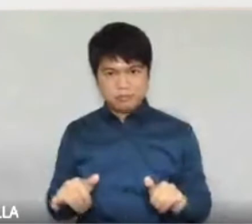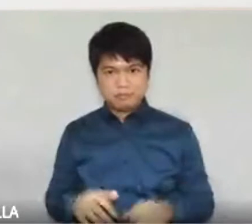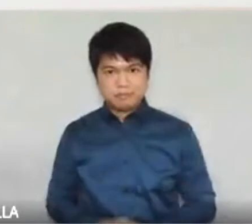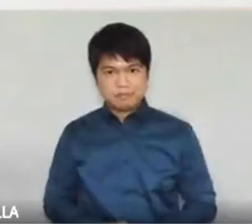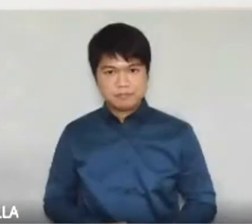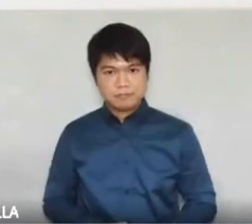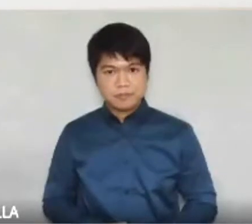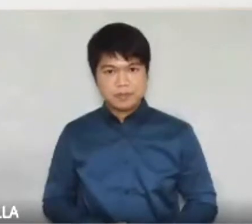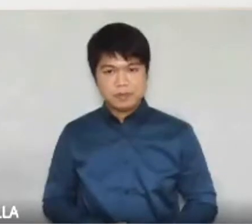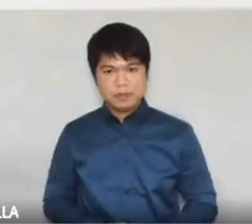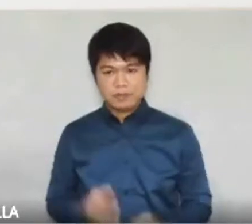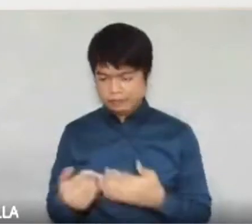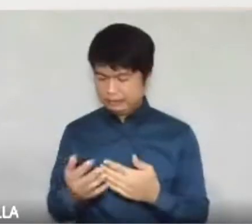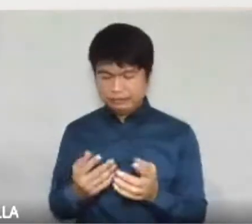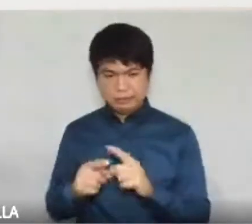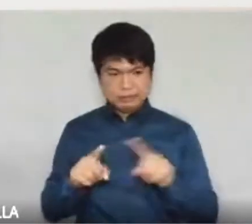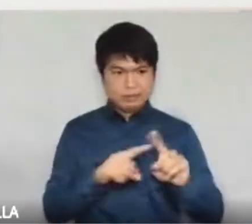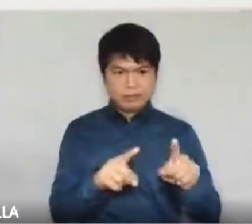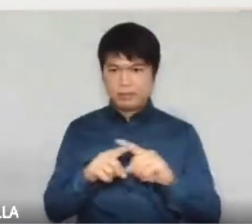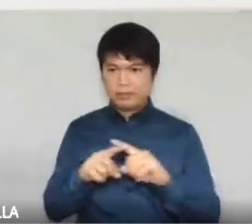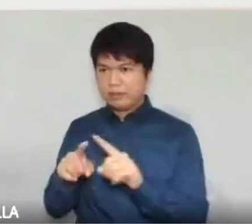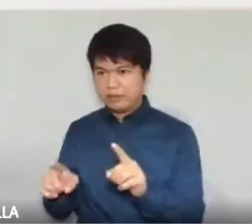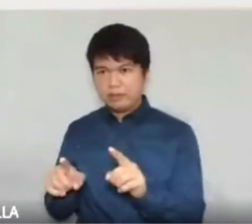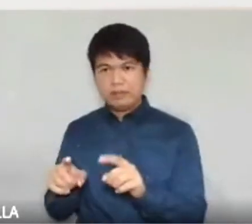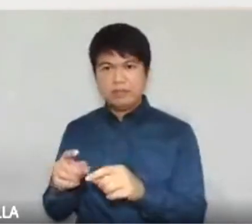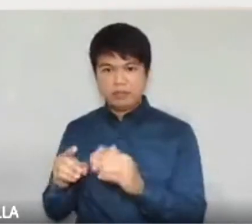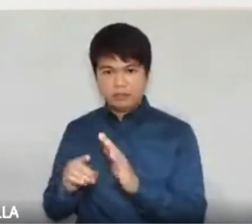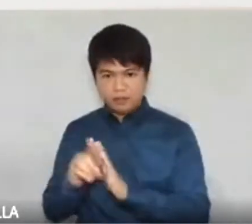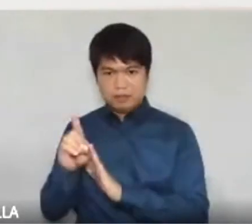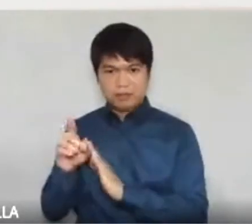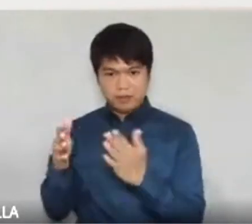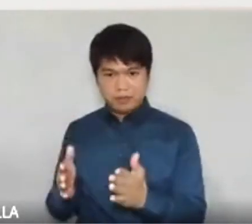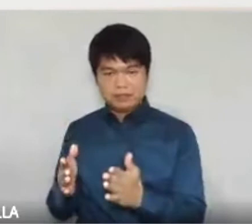Kahit na magkakaiba ang developer o provider ng mga system na to.